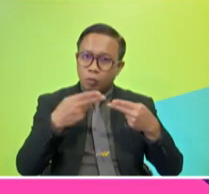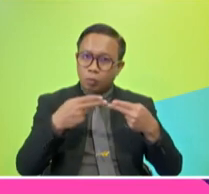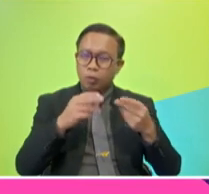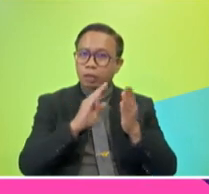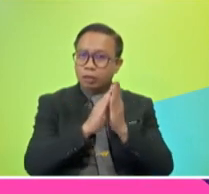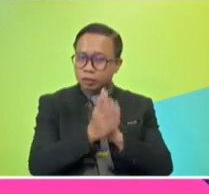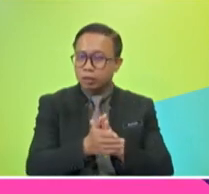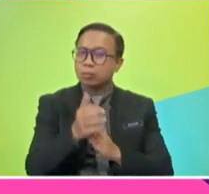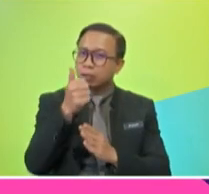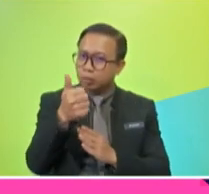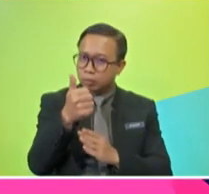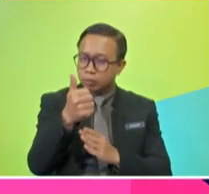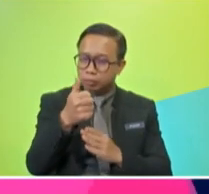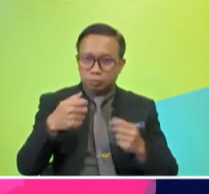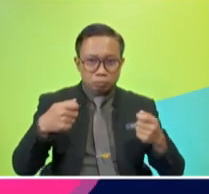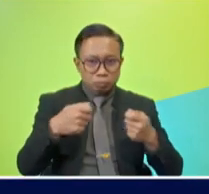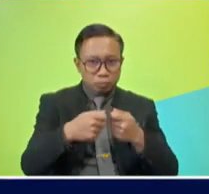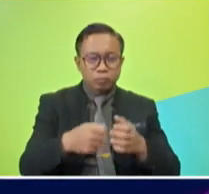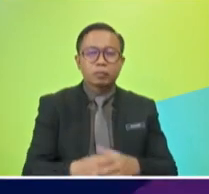membersihkan kawasan-kawasan